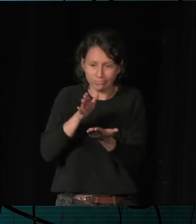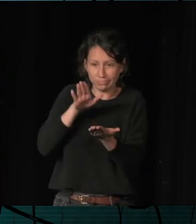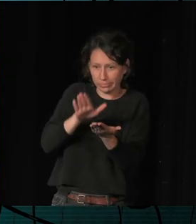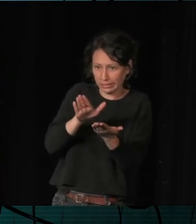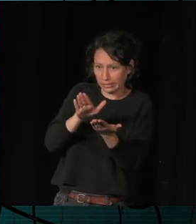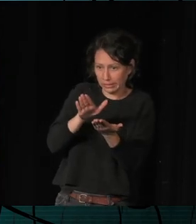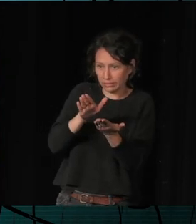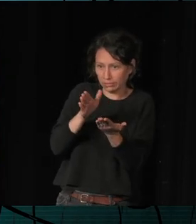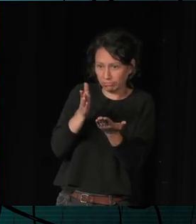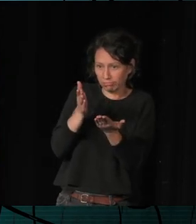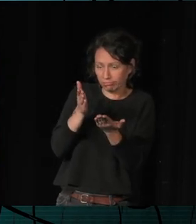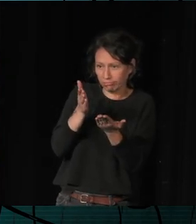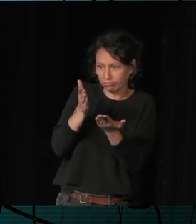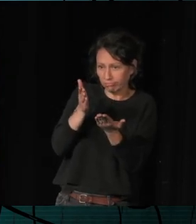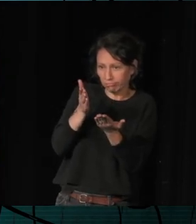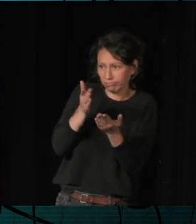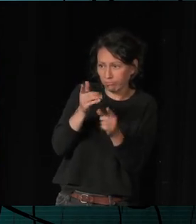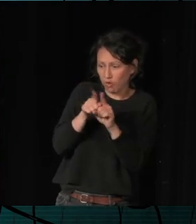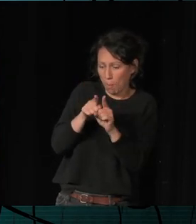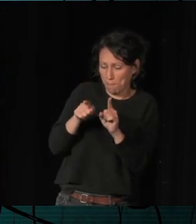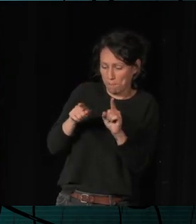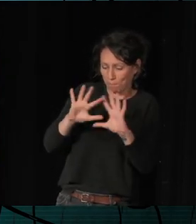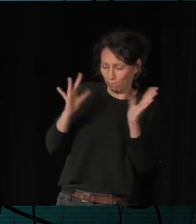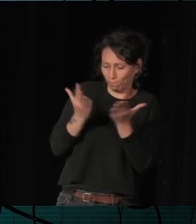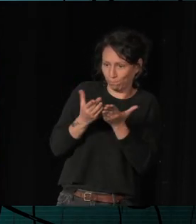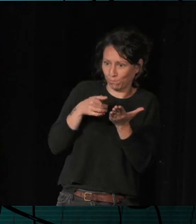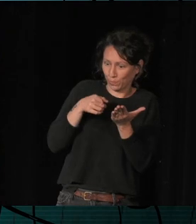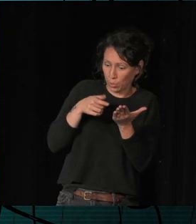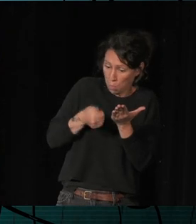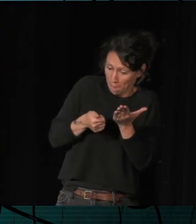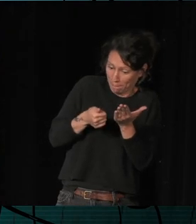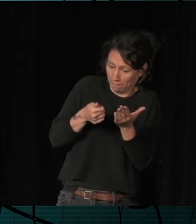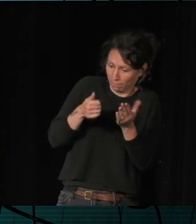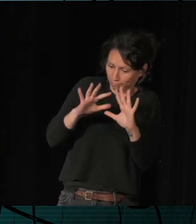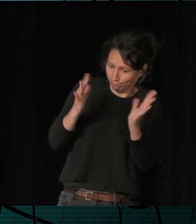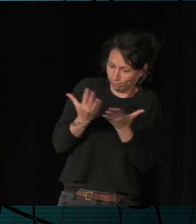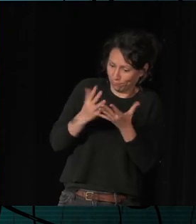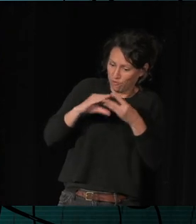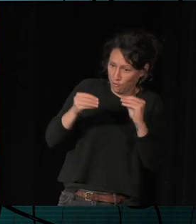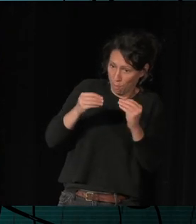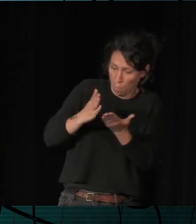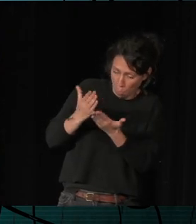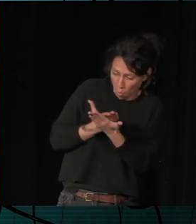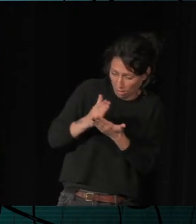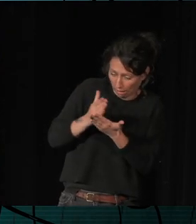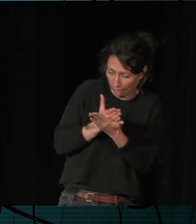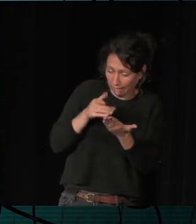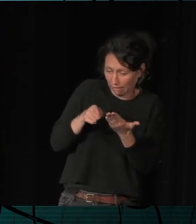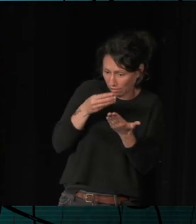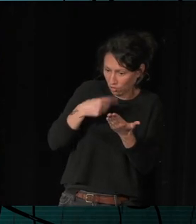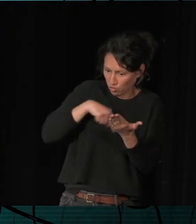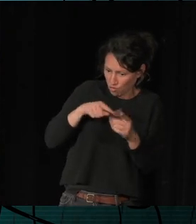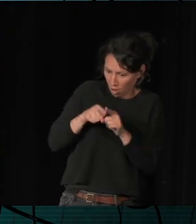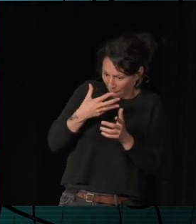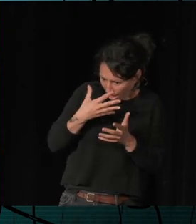c'est son... C'est son enrobage comme ça qui va faire que on va suivre ce personnage, parce que c'est ça